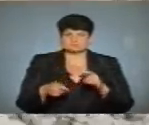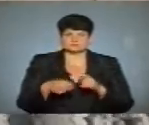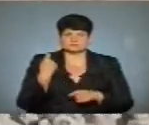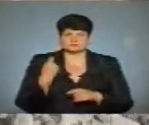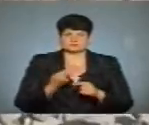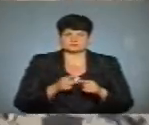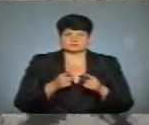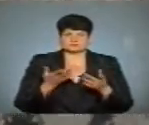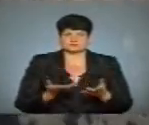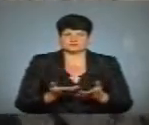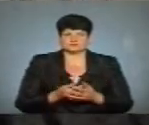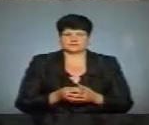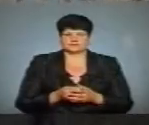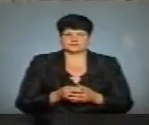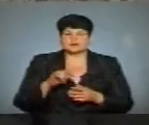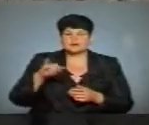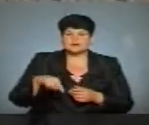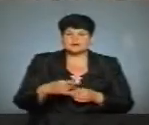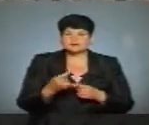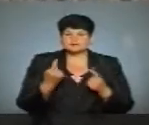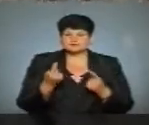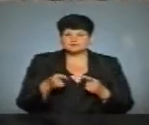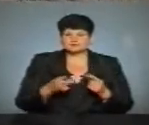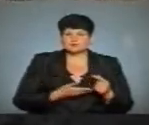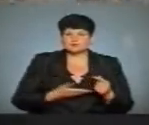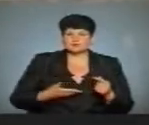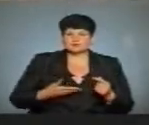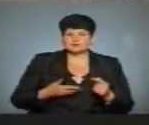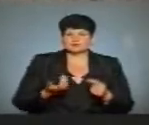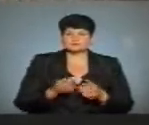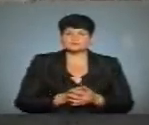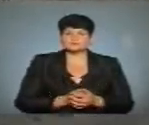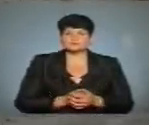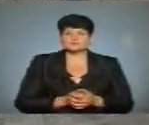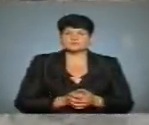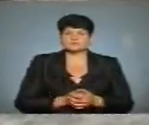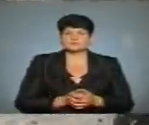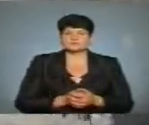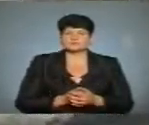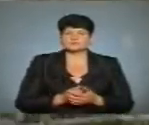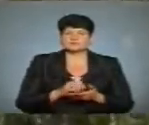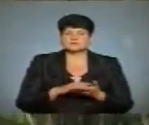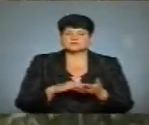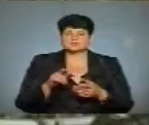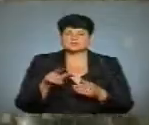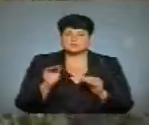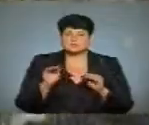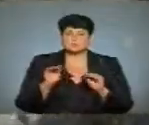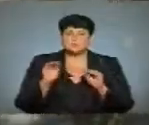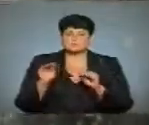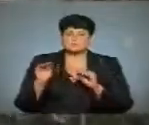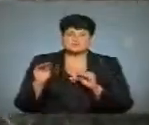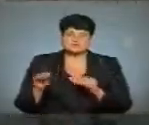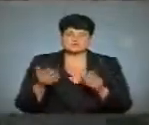яма, отут ще можна в неї заскочити, але отут же вона вже по пояс виходить. Тут далі люди поставили